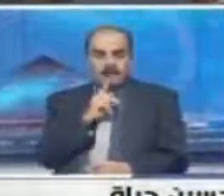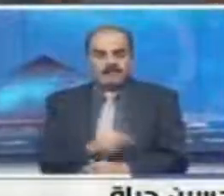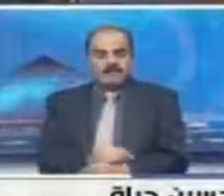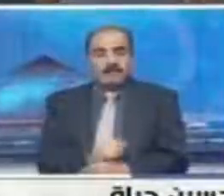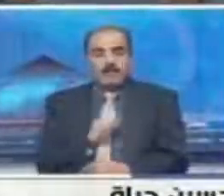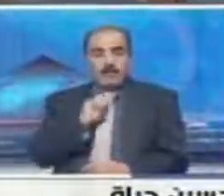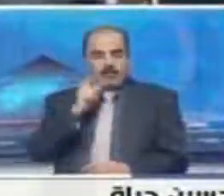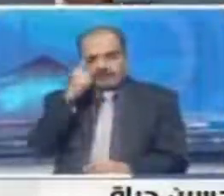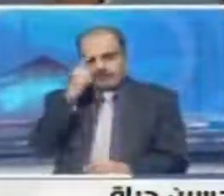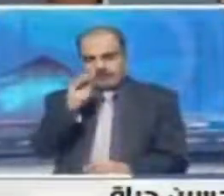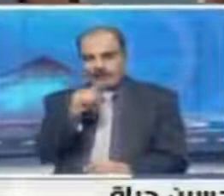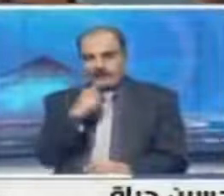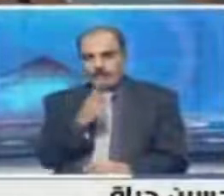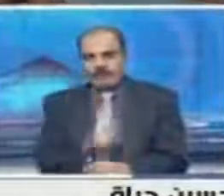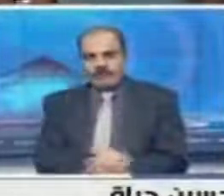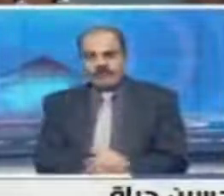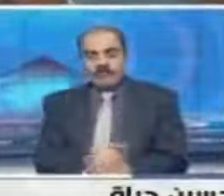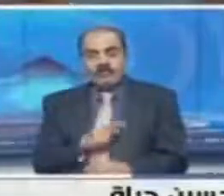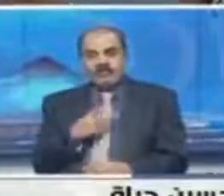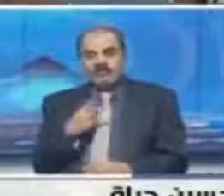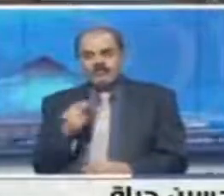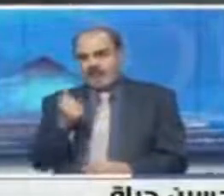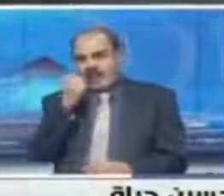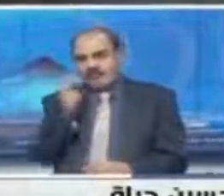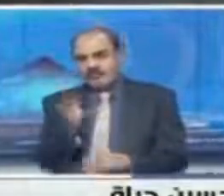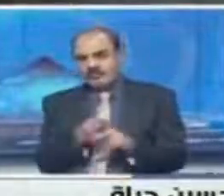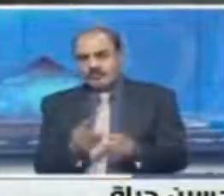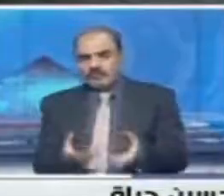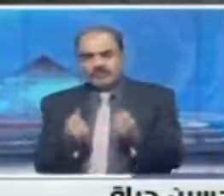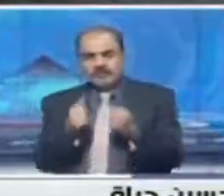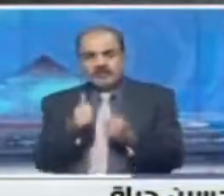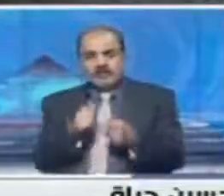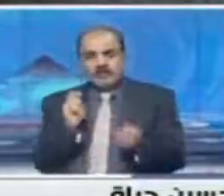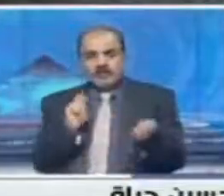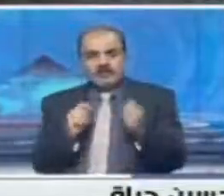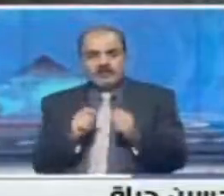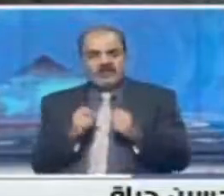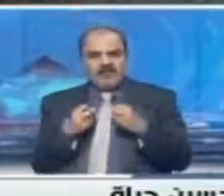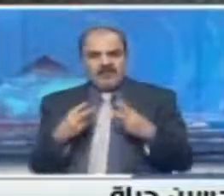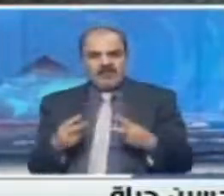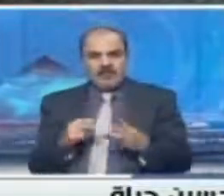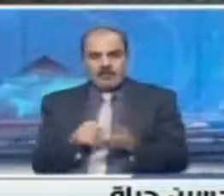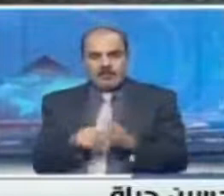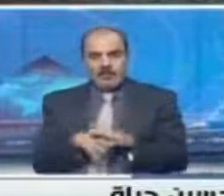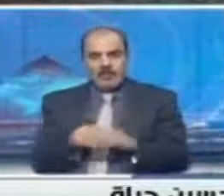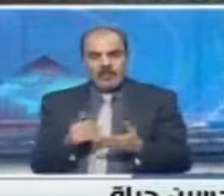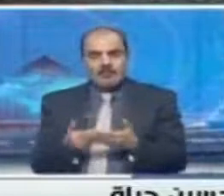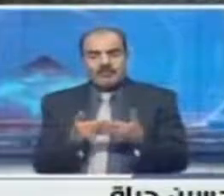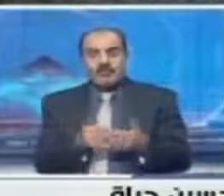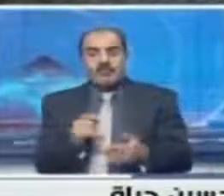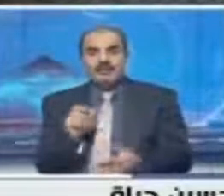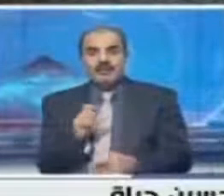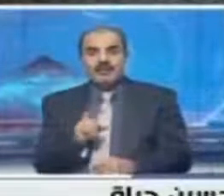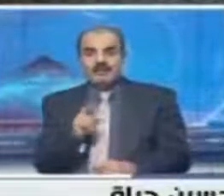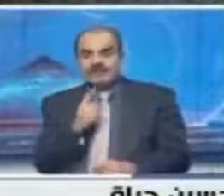محافظ المنوفية أن المشروع يخدم 20,000 نسمة، مشيرا إلى أنه تم التسليم الابتدائي للمشروع في شهر يوليو